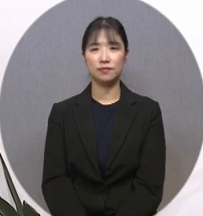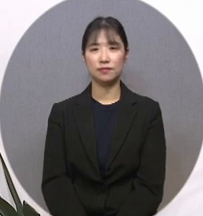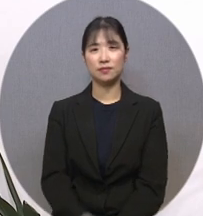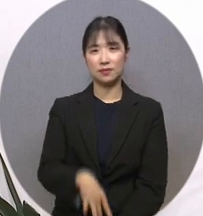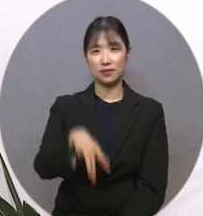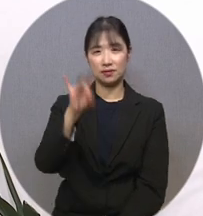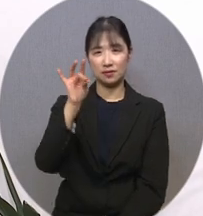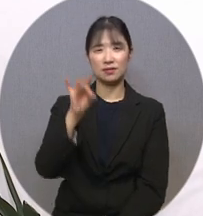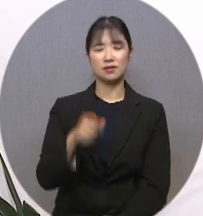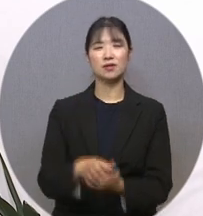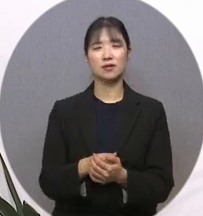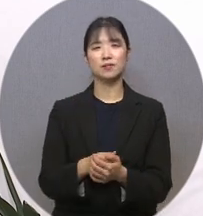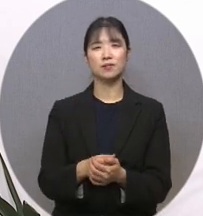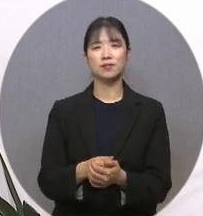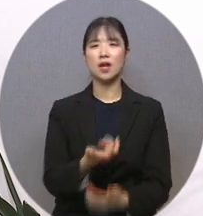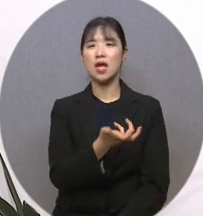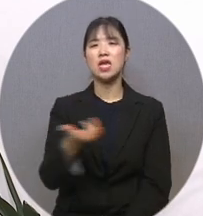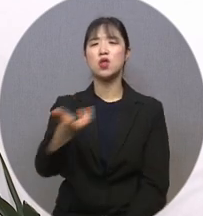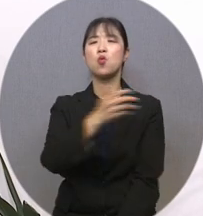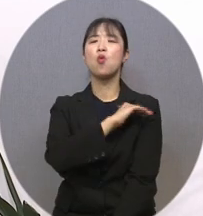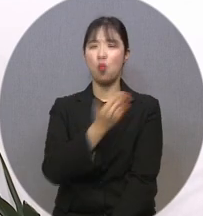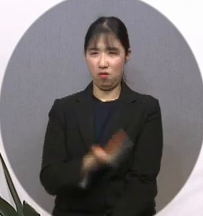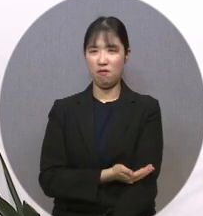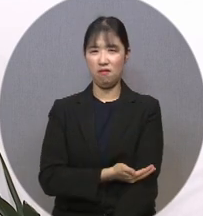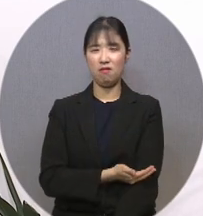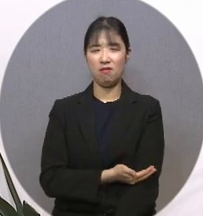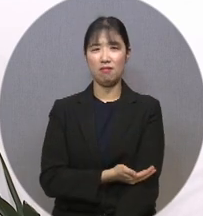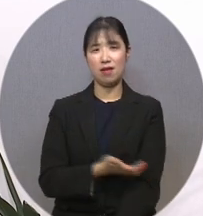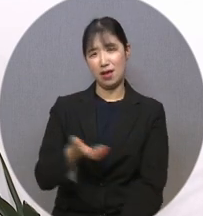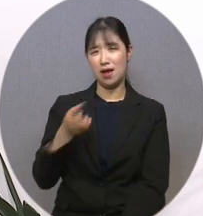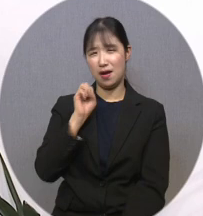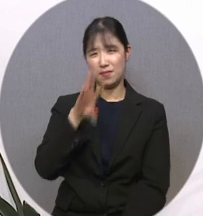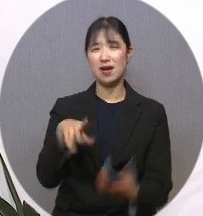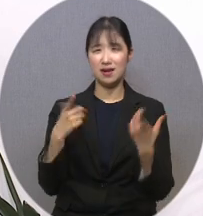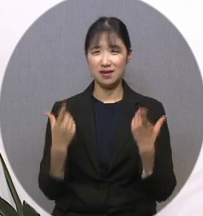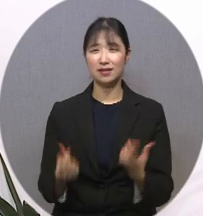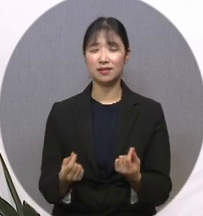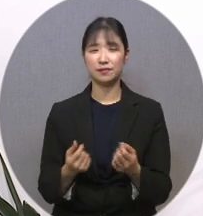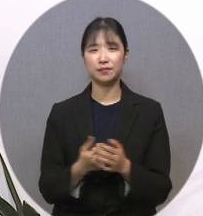우선 이동권. 이동하는 데 있어서도 아까 말씀드린 대로